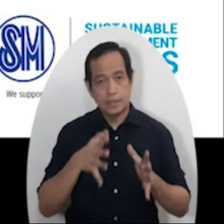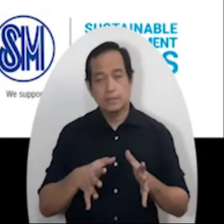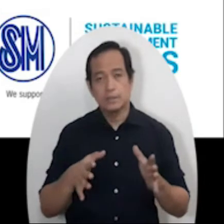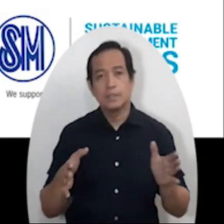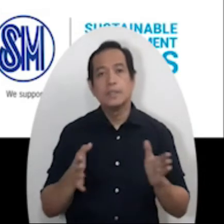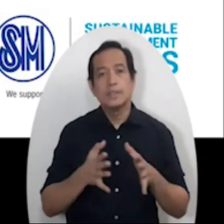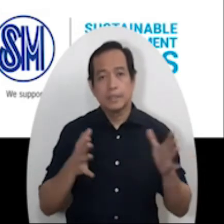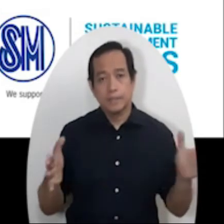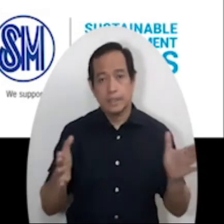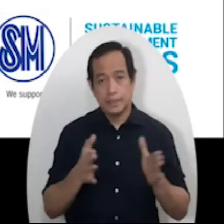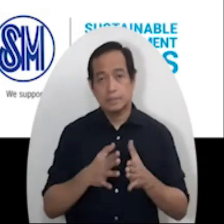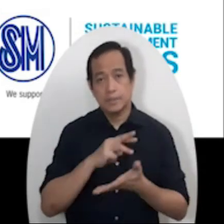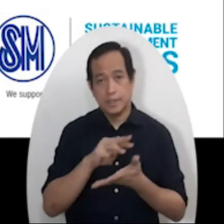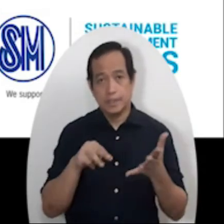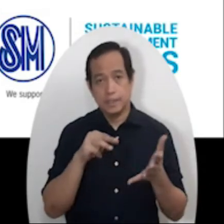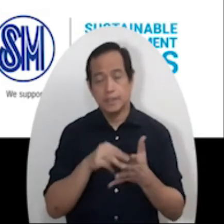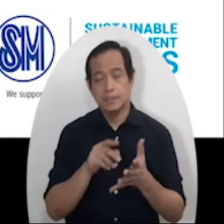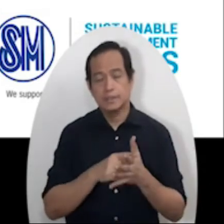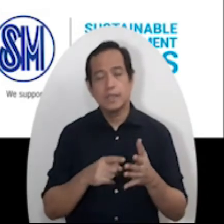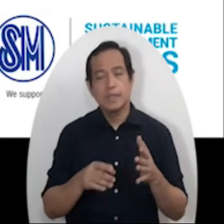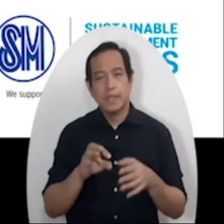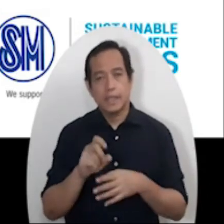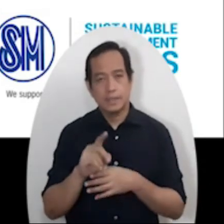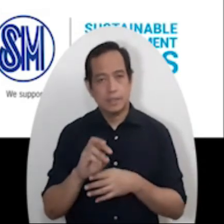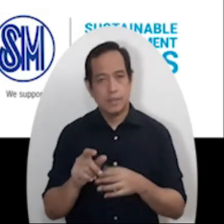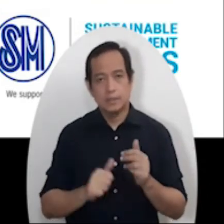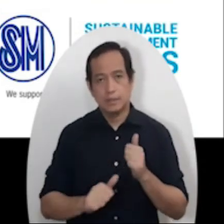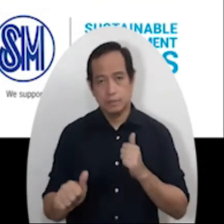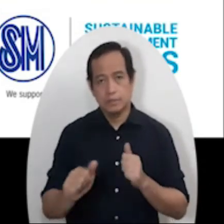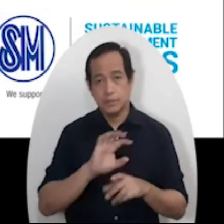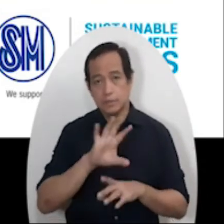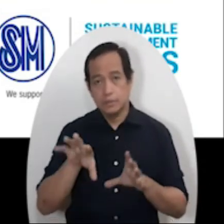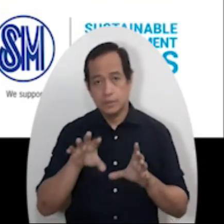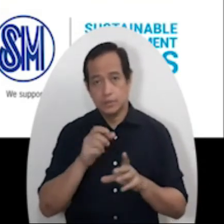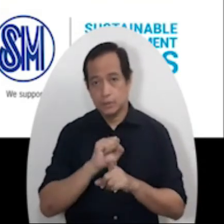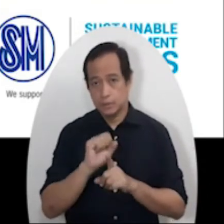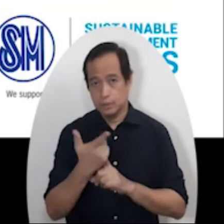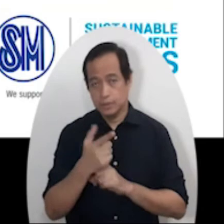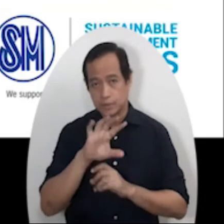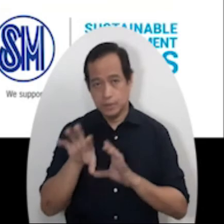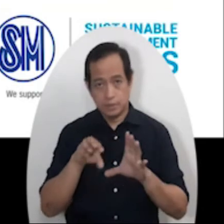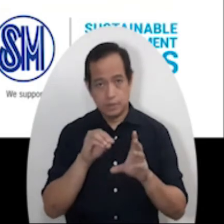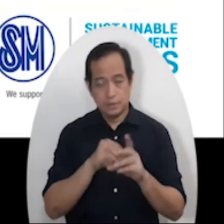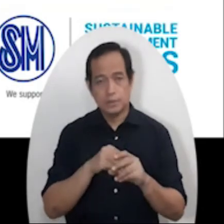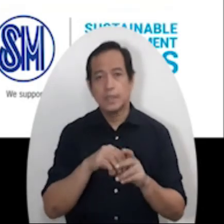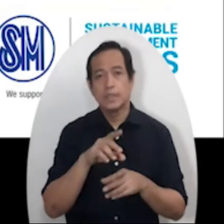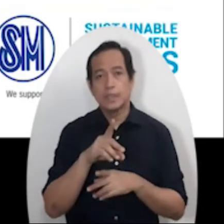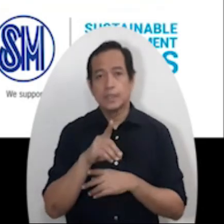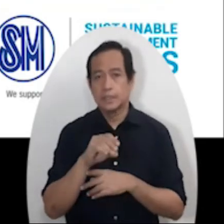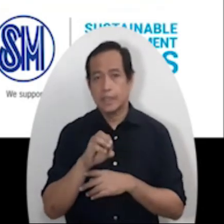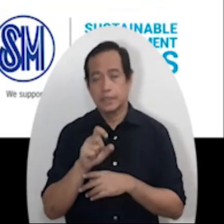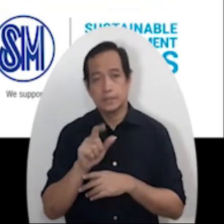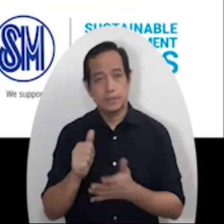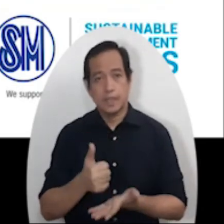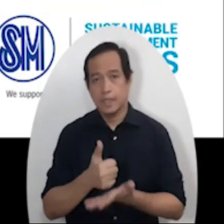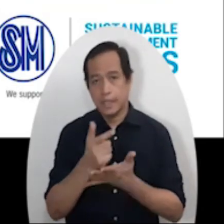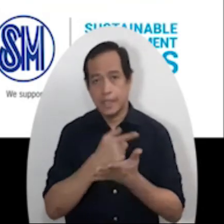Pero kakayanin ko din naman po para sa kanya. Sa tingin ko naman po ay wala pong